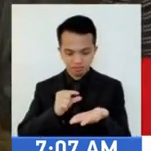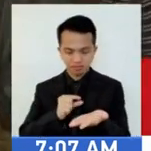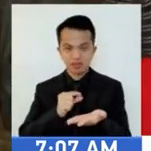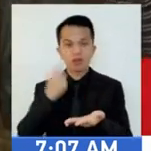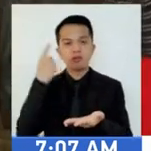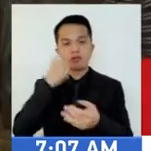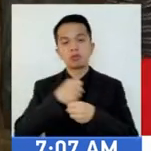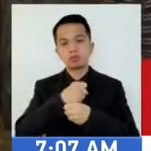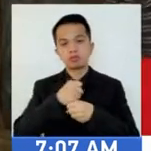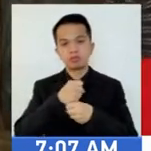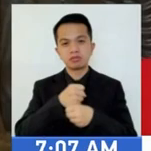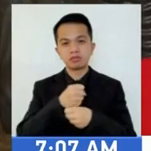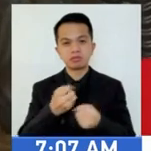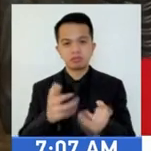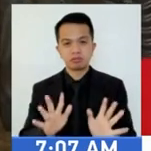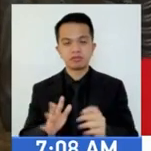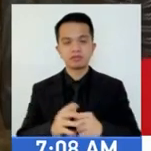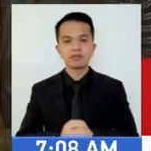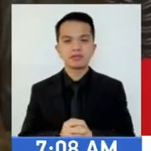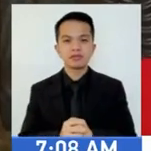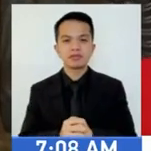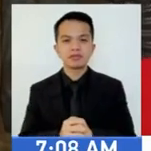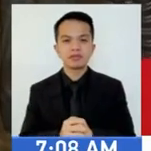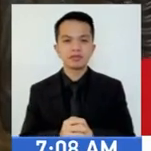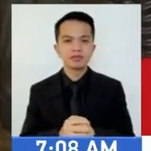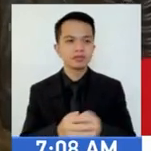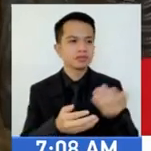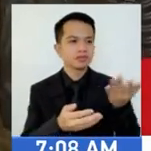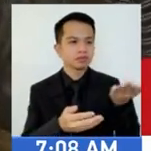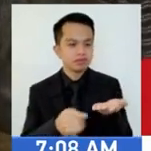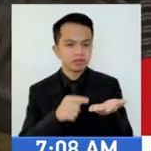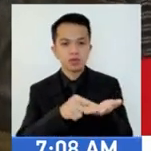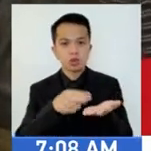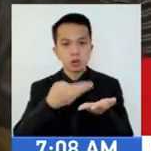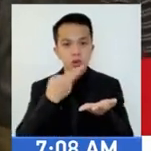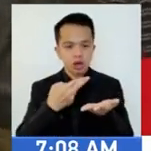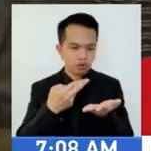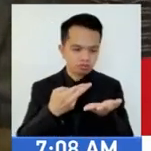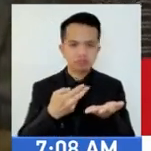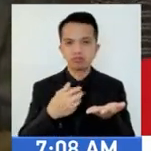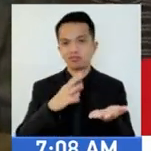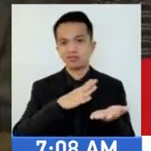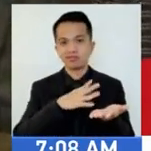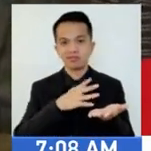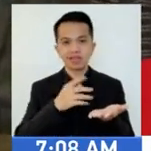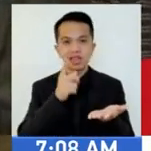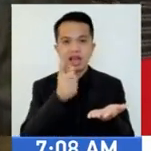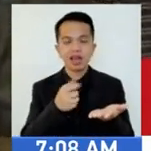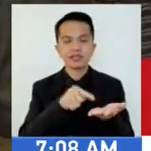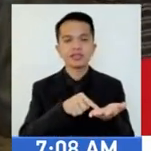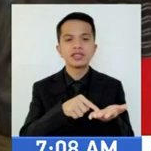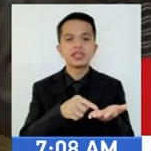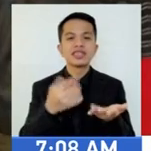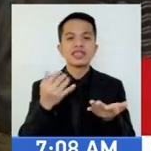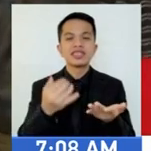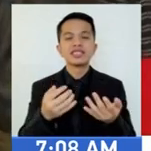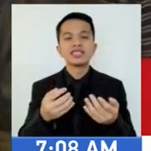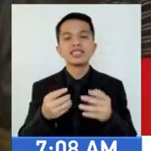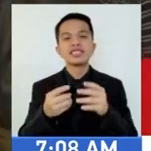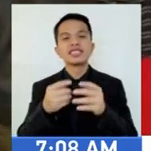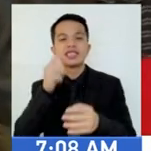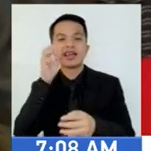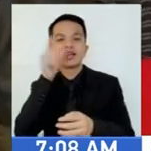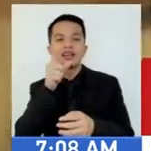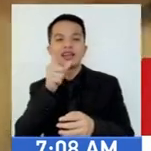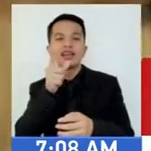Swerte na raw kung may matirang kaning lamig mula sa hapunan. Kadalasan, ang mabigat na kain na niya ay sa tanghali na kapag dinadalan siya ng